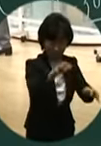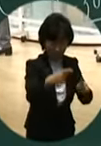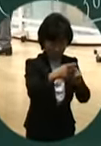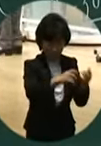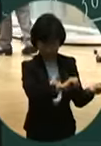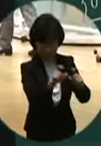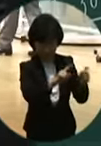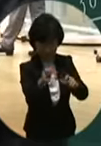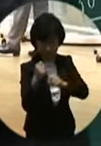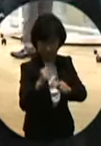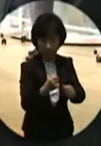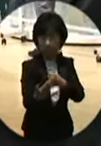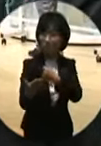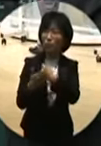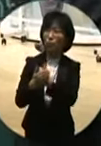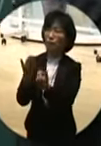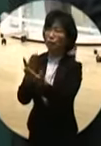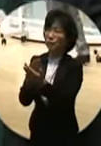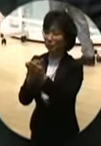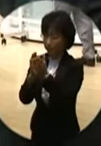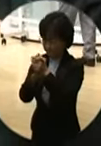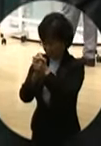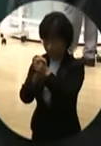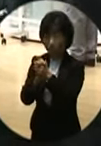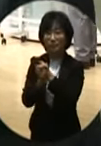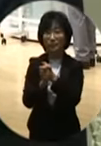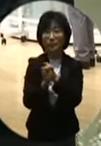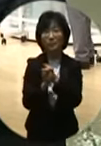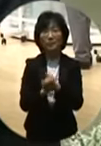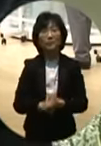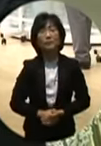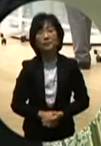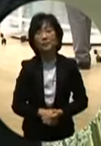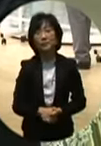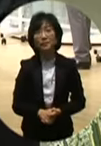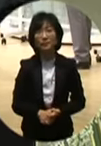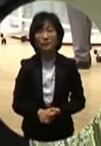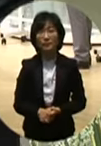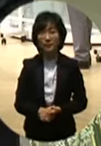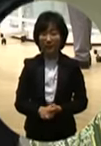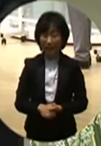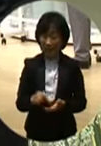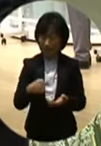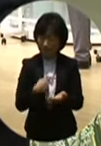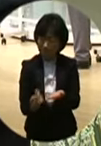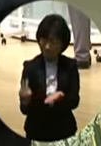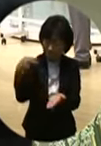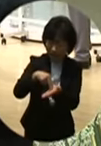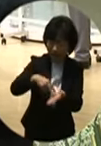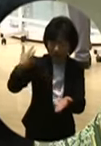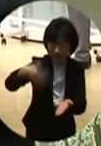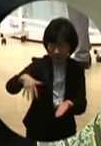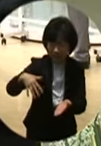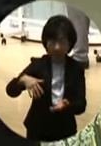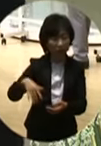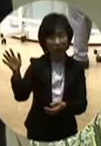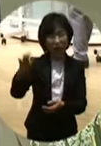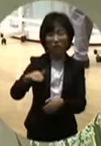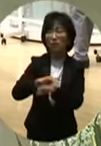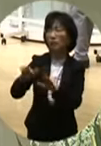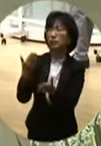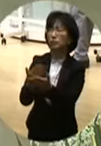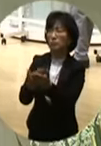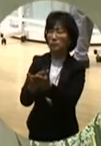not have any abilities, but then through the power of God who is always with me, wherever I go, let me save churches. 미자립 해결되게 해 주십시오. Let the dependency